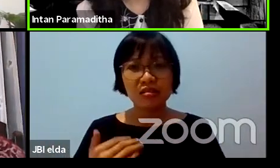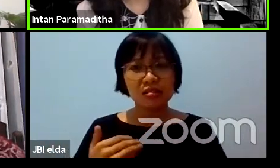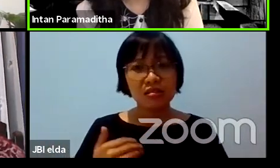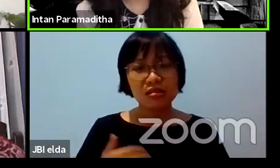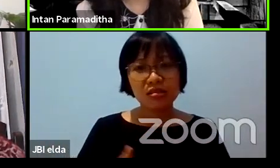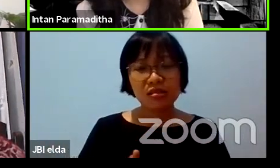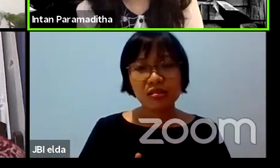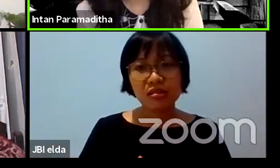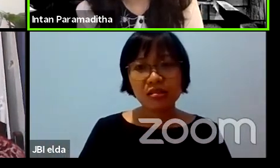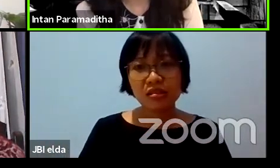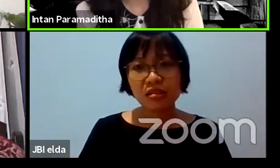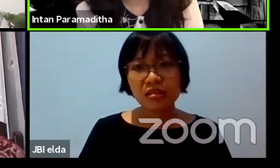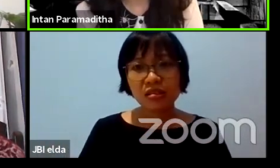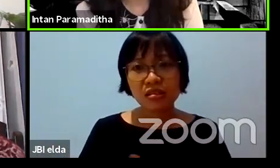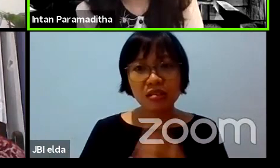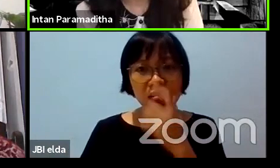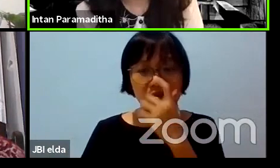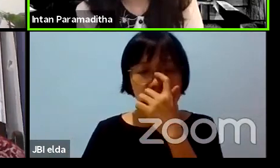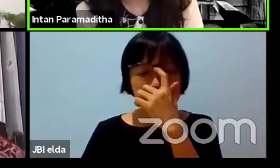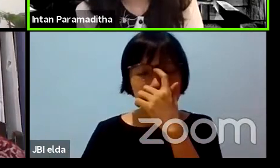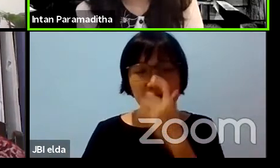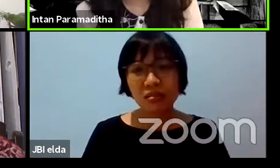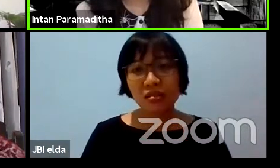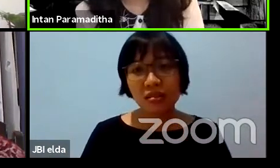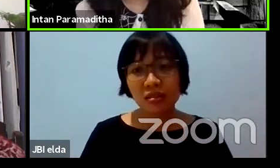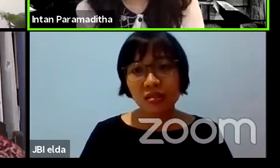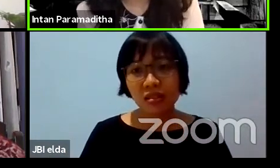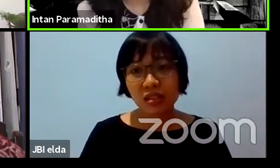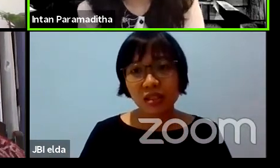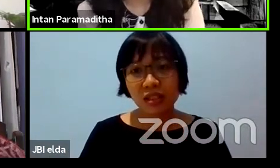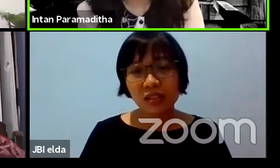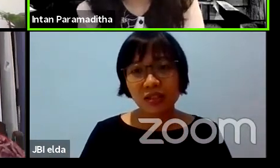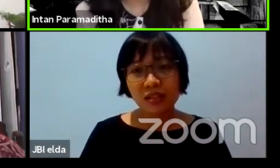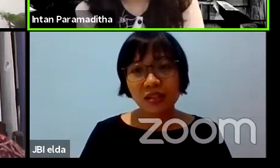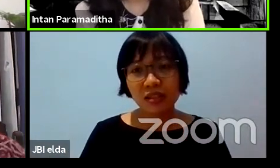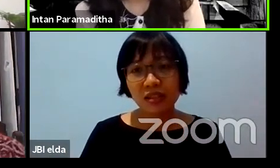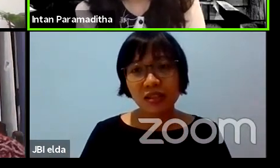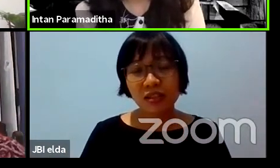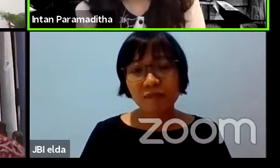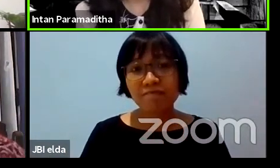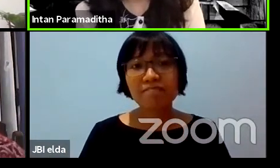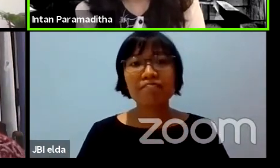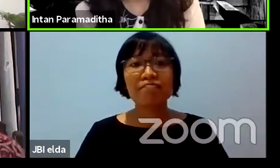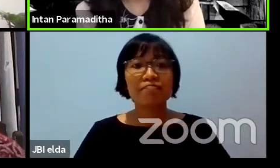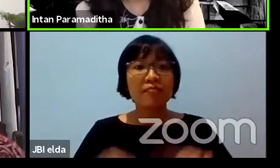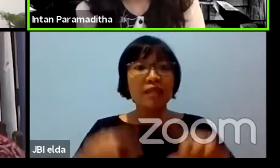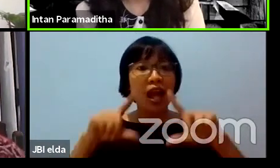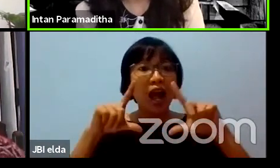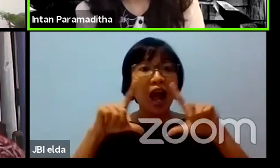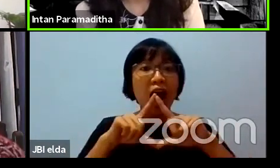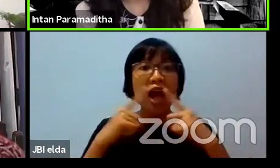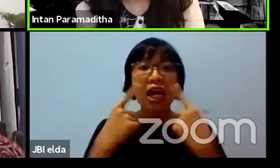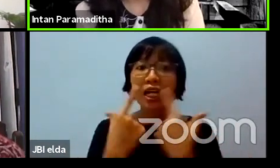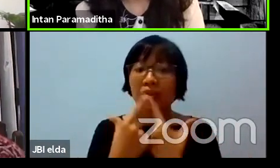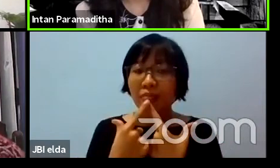University secara spesifik, tapi Akademi Barat secara umum.